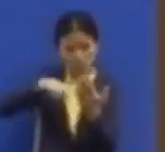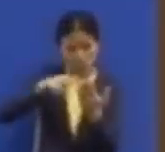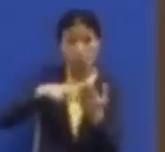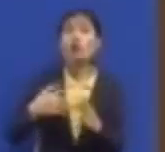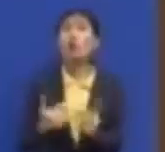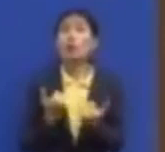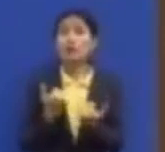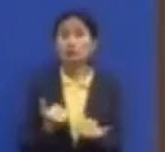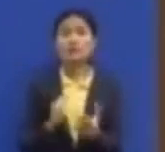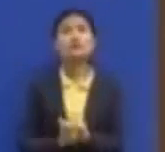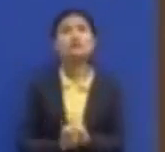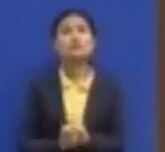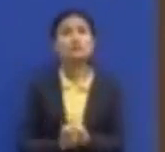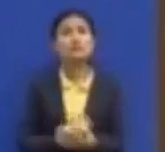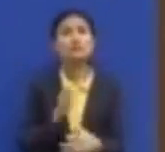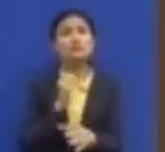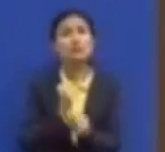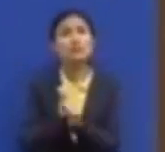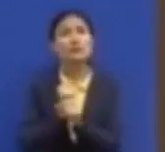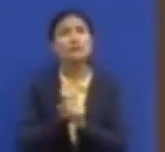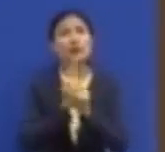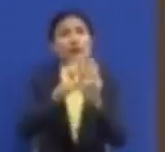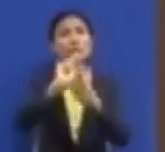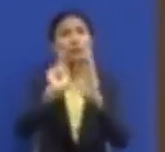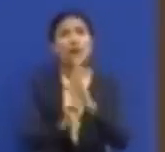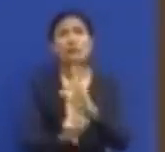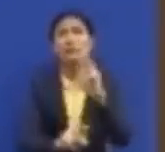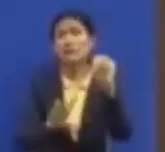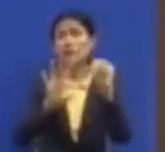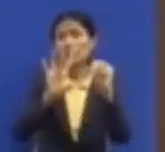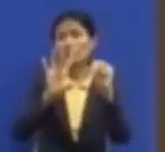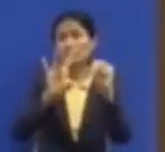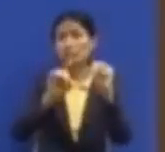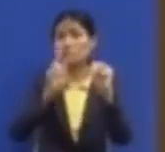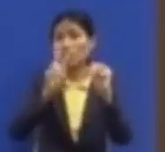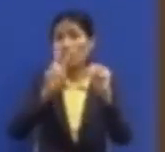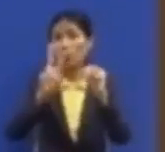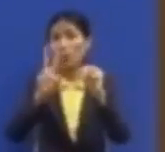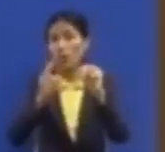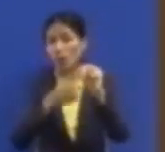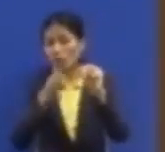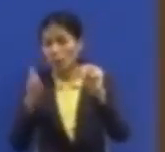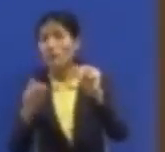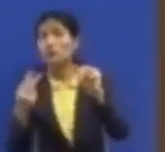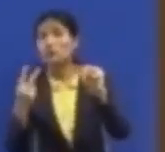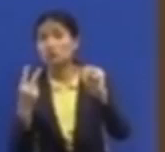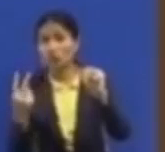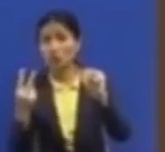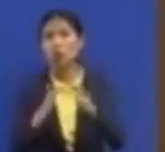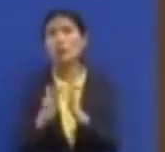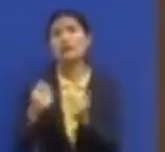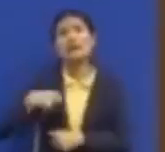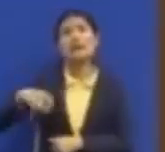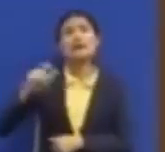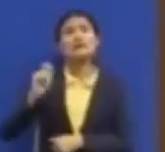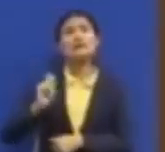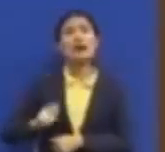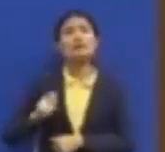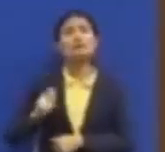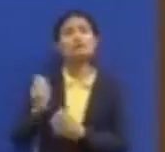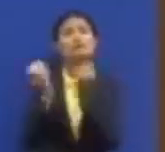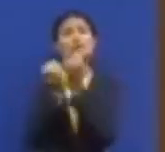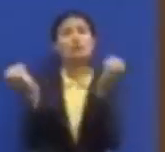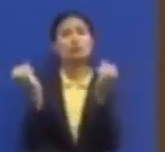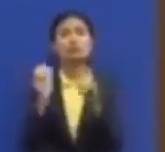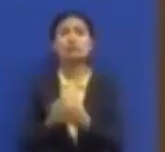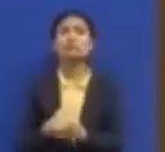มาตรา82วรรค2ศาลรัฐธรรมนูญจึงมีคำสั่งให้ท่านแจ้ง